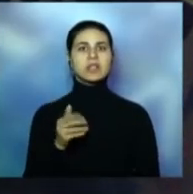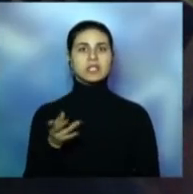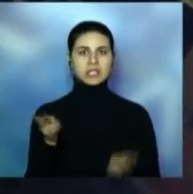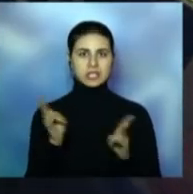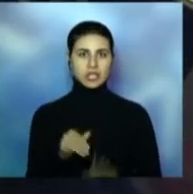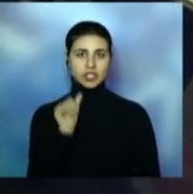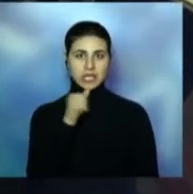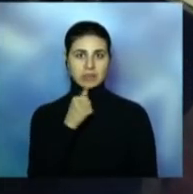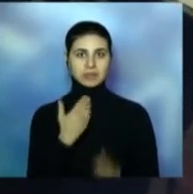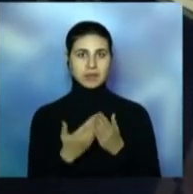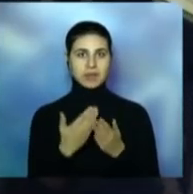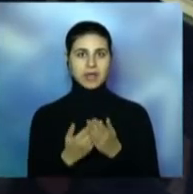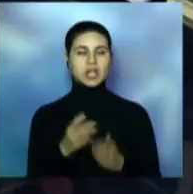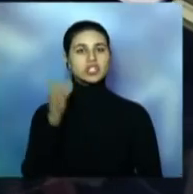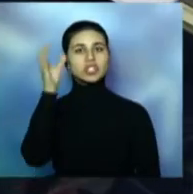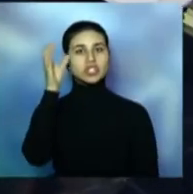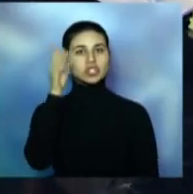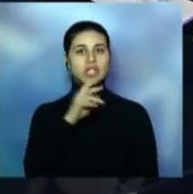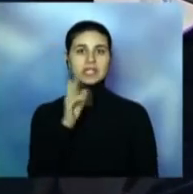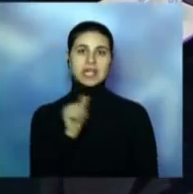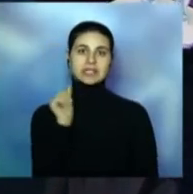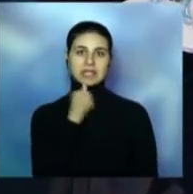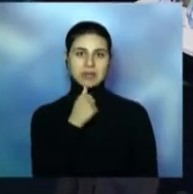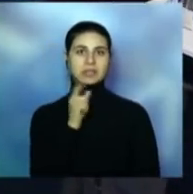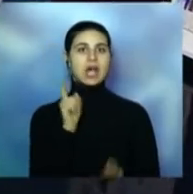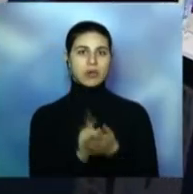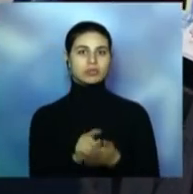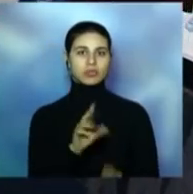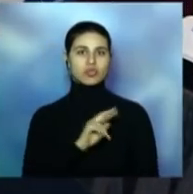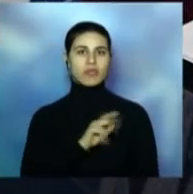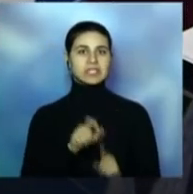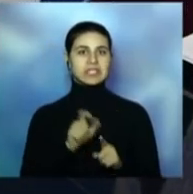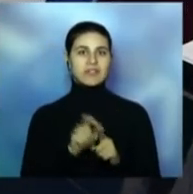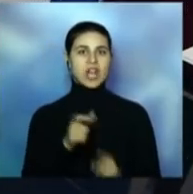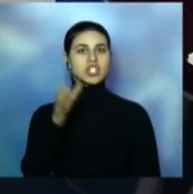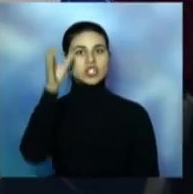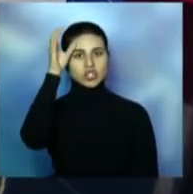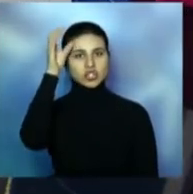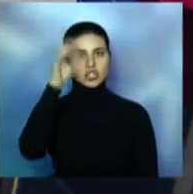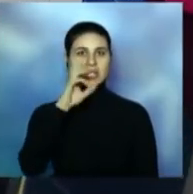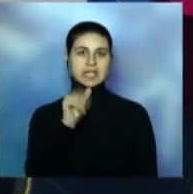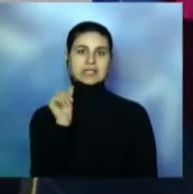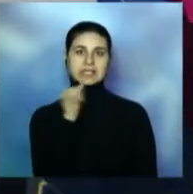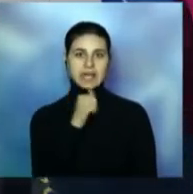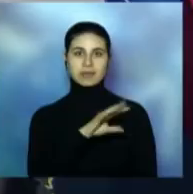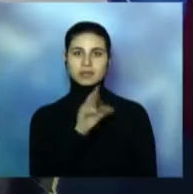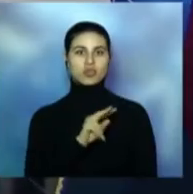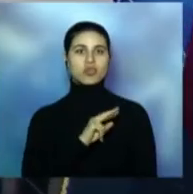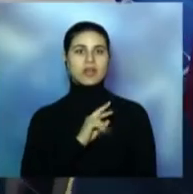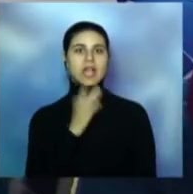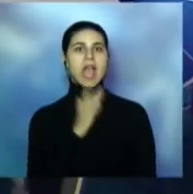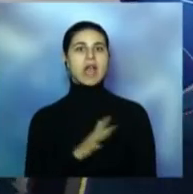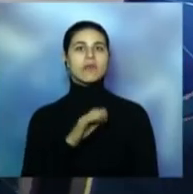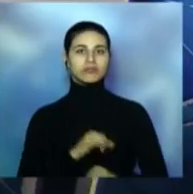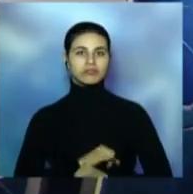Ან ნიჭიერი და ზარმაცი, აუცილებლად ნიჭიერი და ზარმაცი, ეს ხო არა ჩვეულებრივი ძალიან ეროვნული რამ